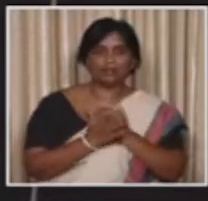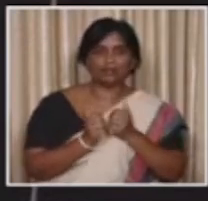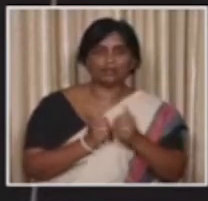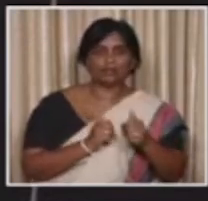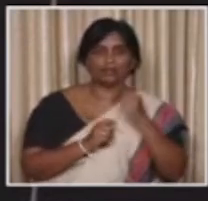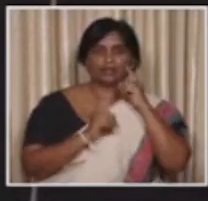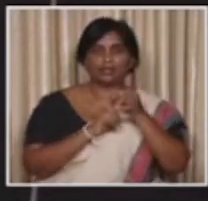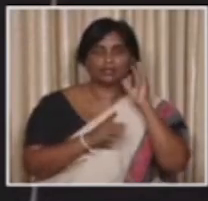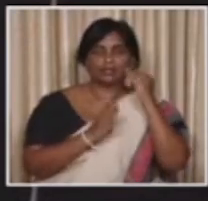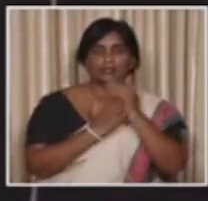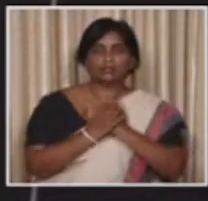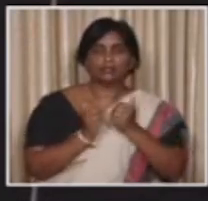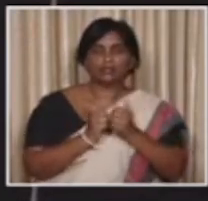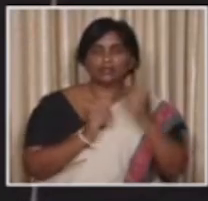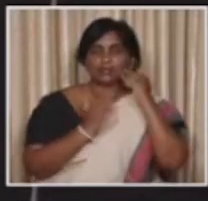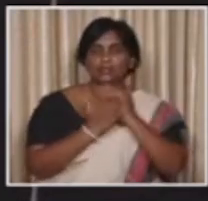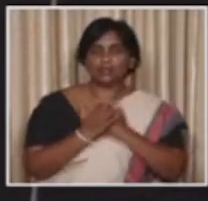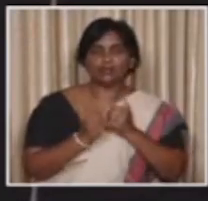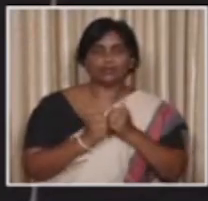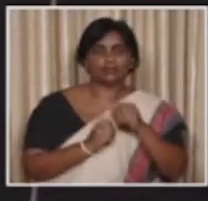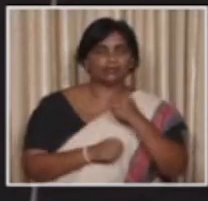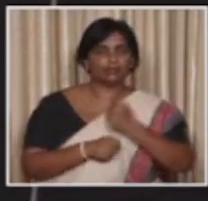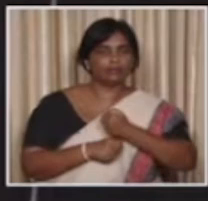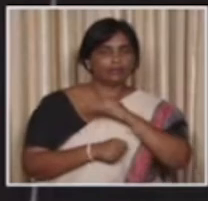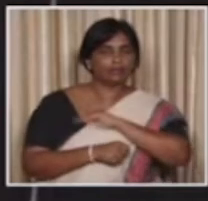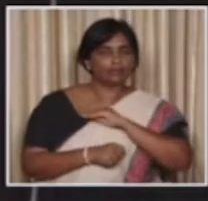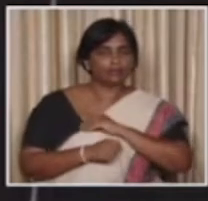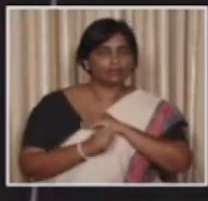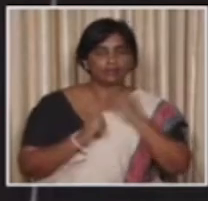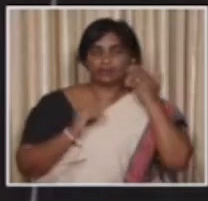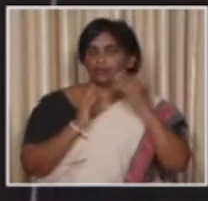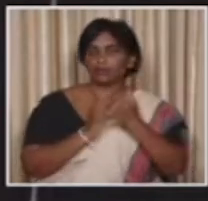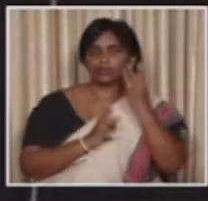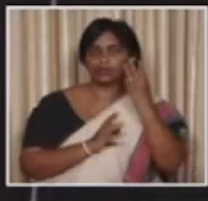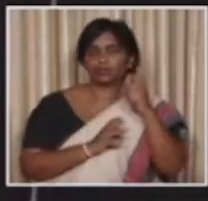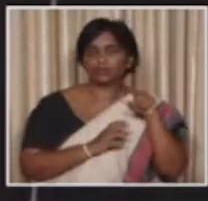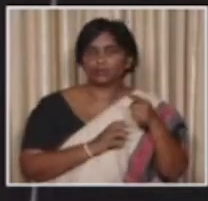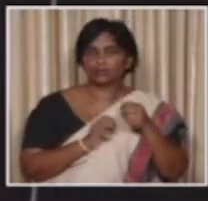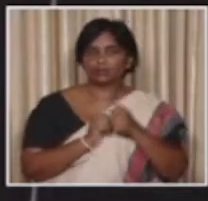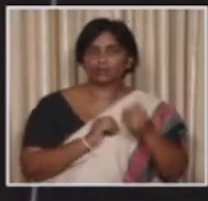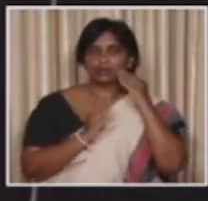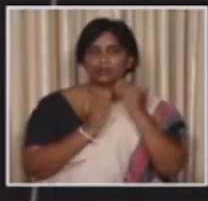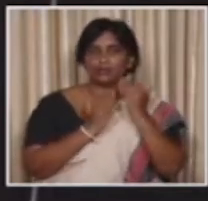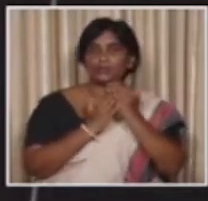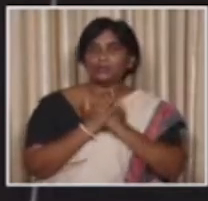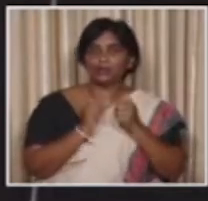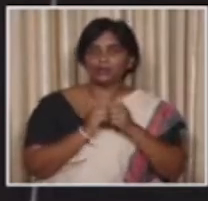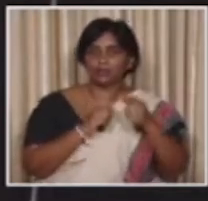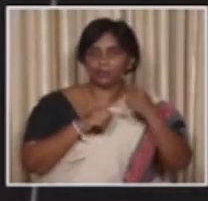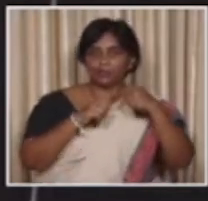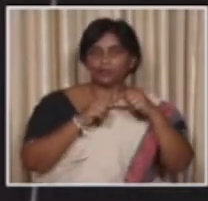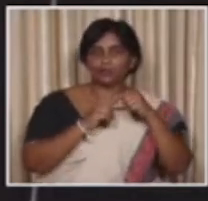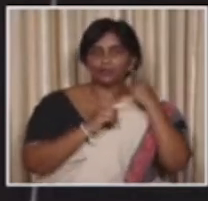මේ අයවැයේ අපේ රාජ්‍ය බදු ආදායම ඔබතුමා බලාපොරොත්තු වුණා බිලියන 3100ක්. බිලියන 2900කට ආසන්න